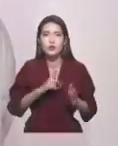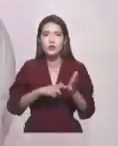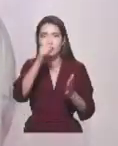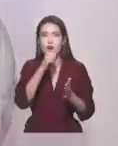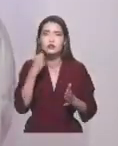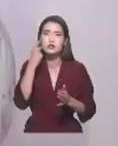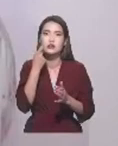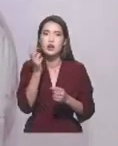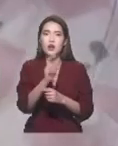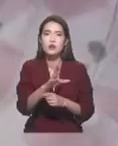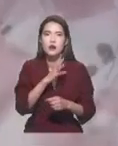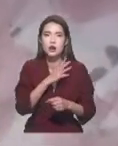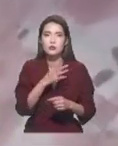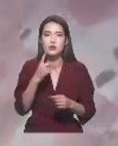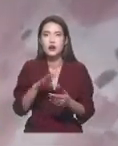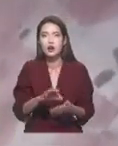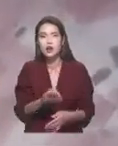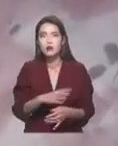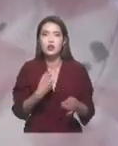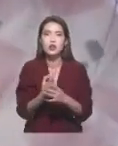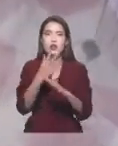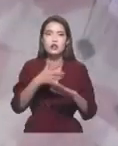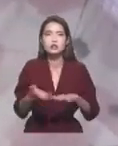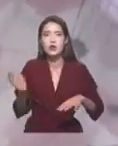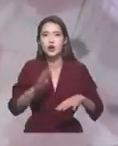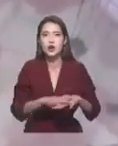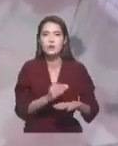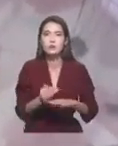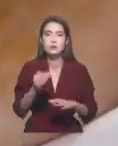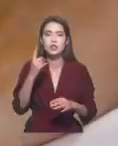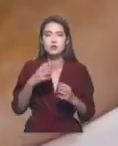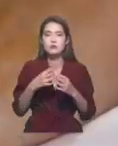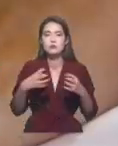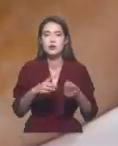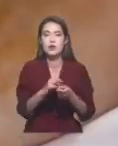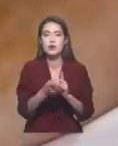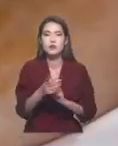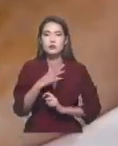стоматологқа барғанда бірақ білген. Алғашында иегі қатты ауырып, кейін үлкен іске айналған.